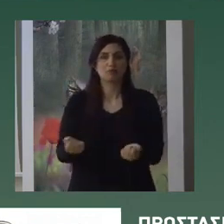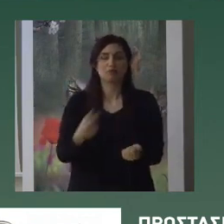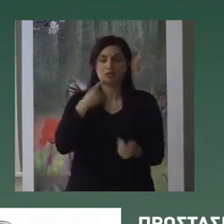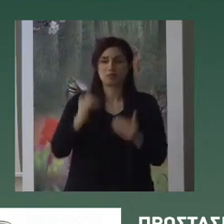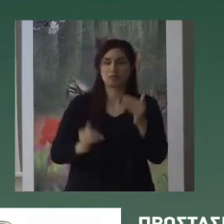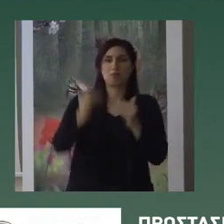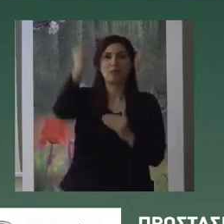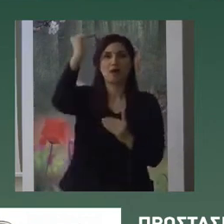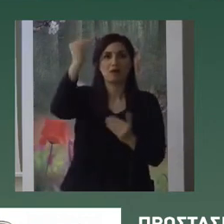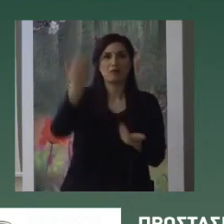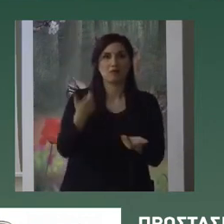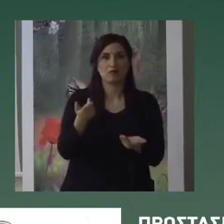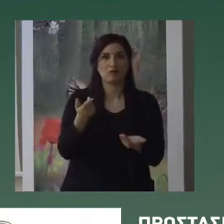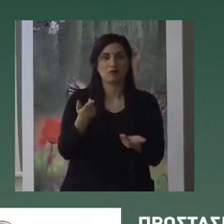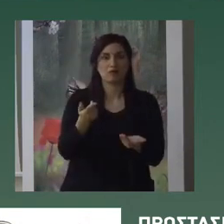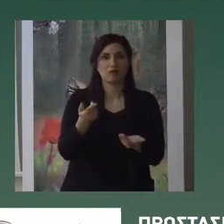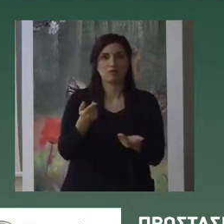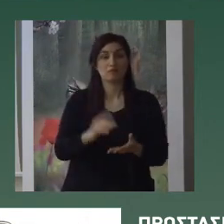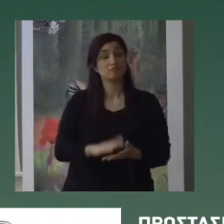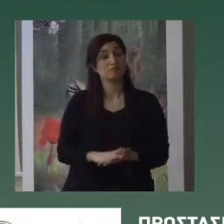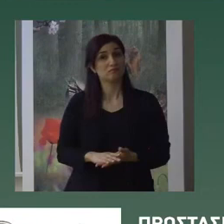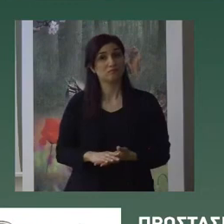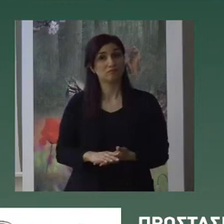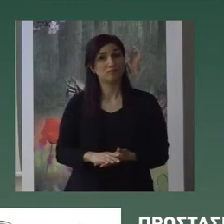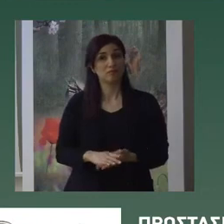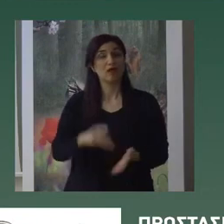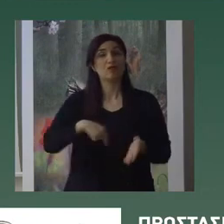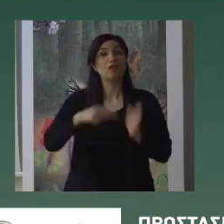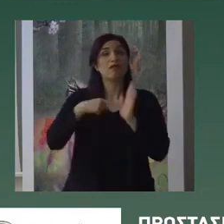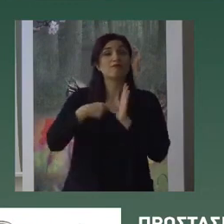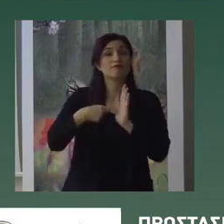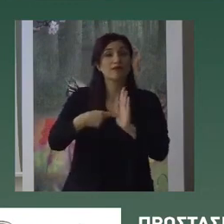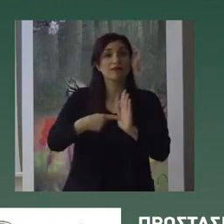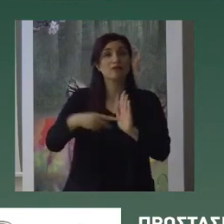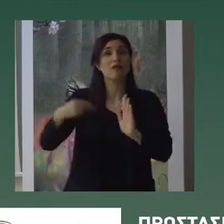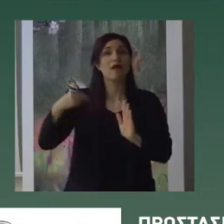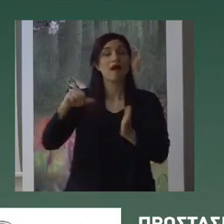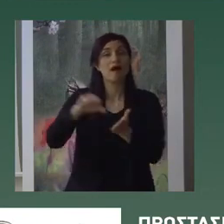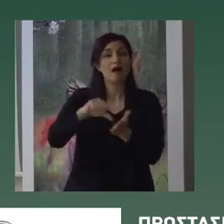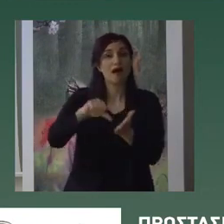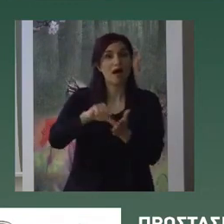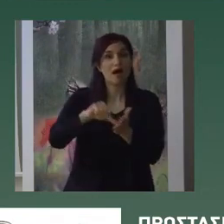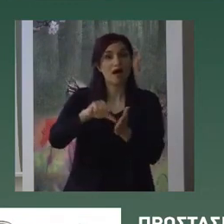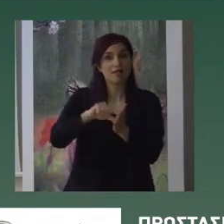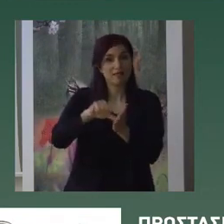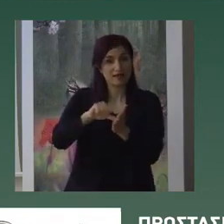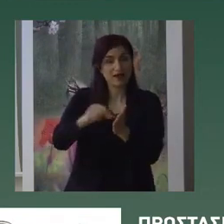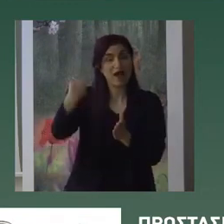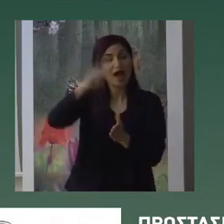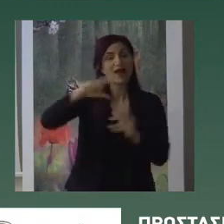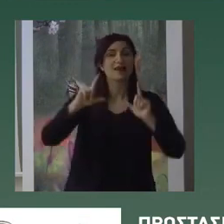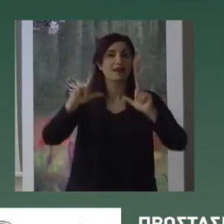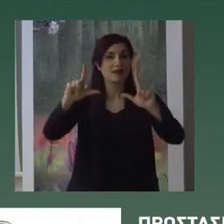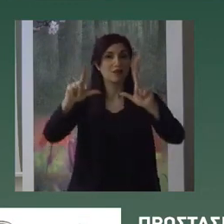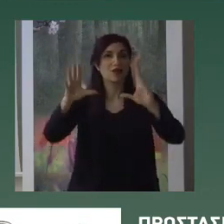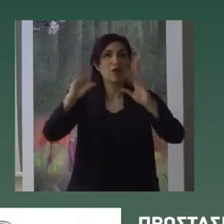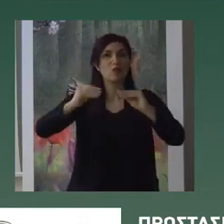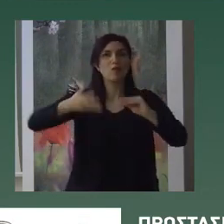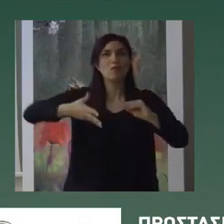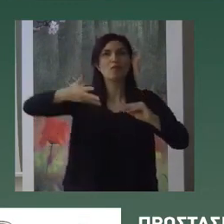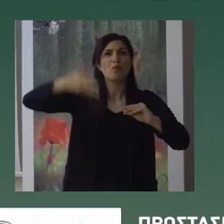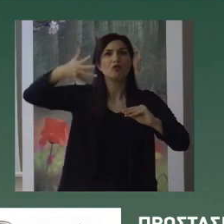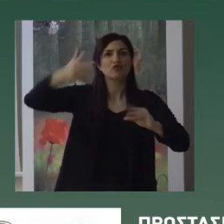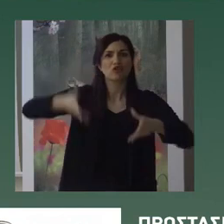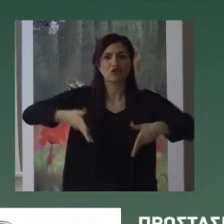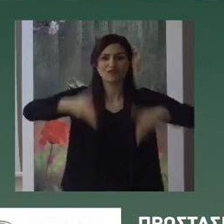μόνο μετρώντας αριθμούς. Αυτή είναι η ακτινογραφία της πόλης ό,τι αφορά την ηλικία των κτηρίων, του ευρύτερου πολυδομικού συγκροτήματος της Αθήνας, όχι